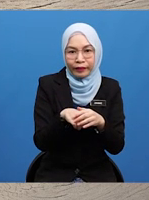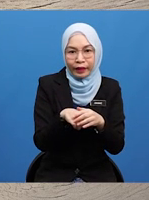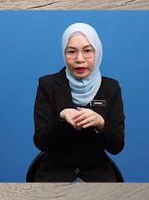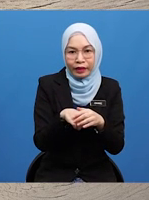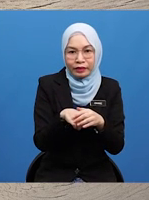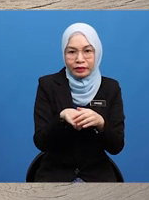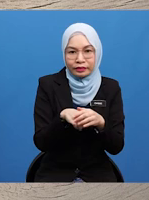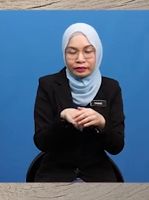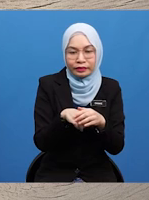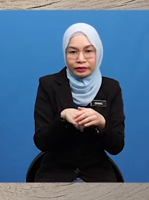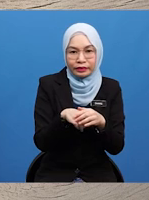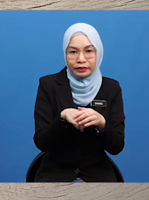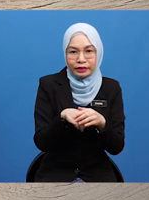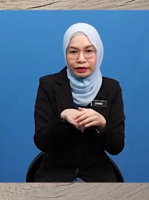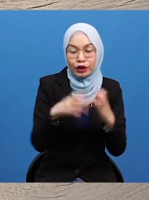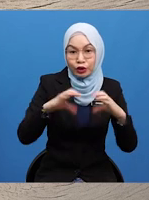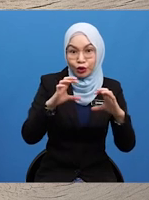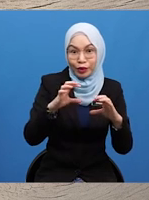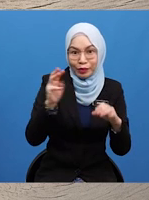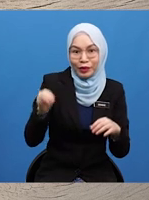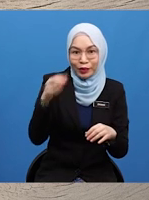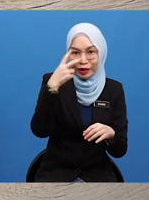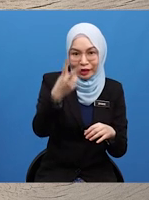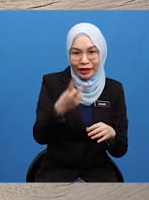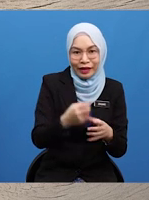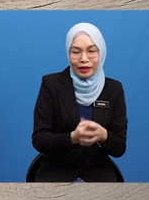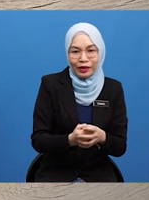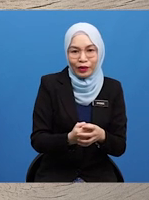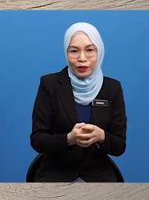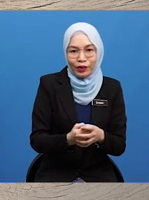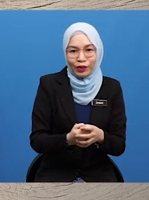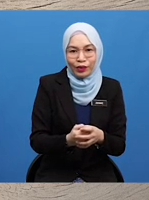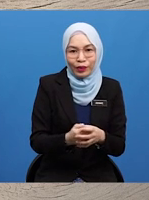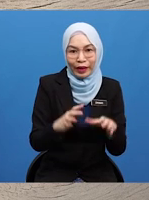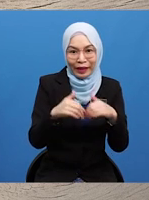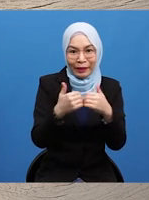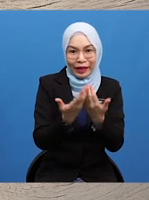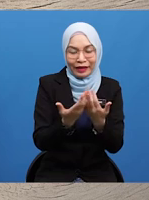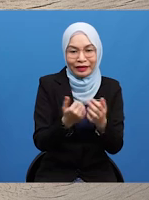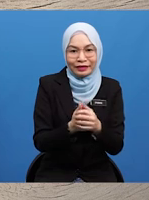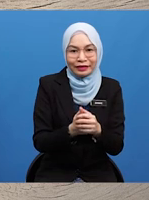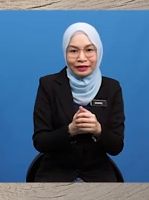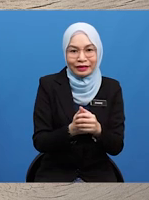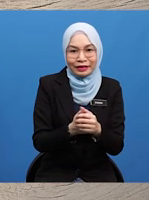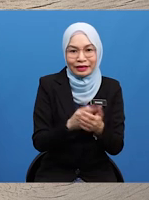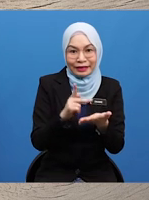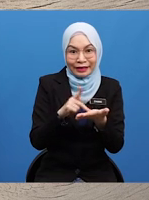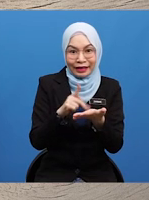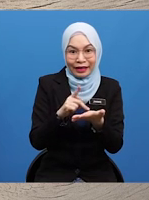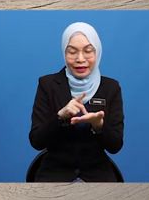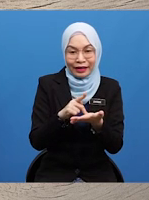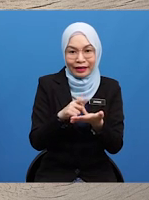lihat di sebelah cikgu ini, terdapat contoh pengiraan luas bagi sebuah segi empat